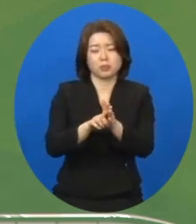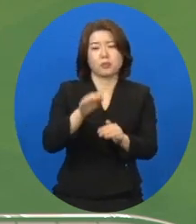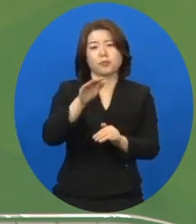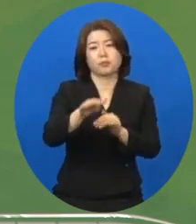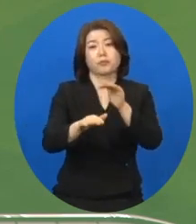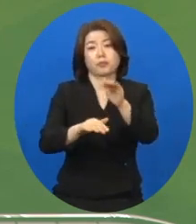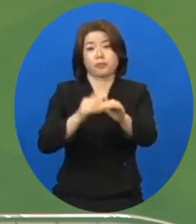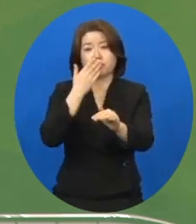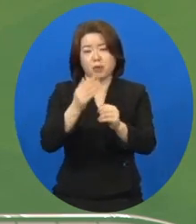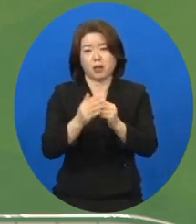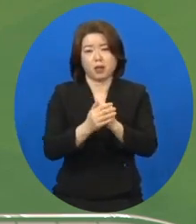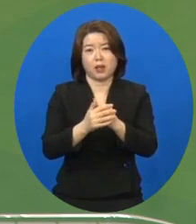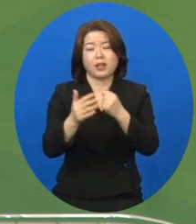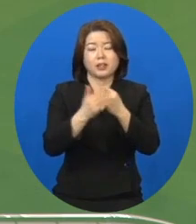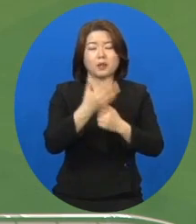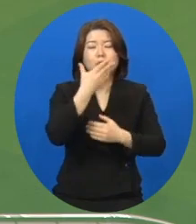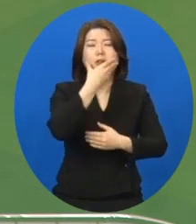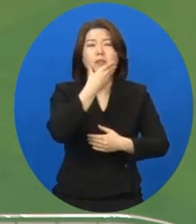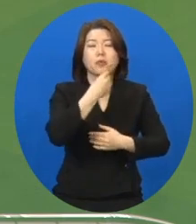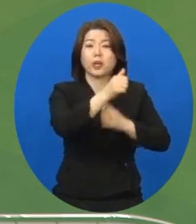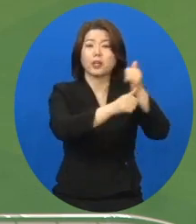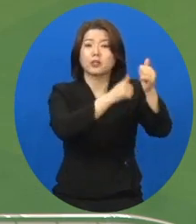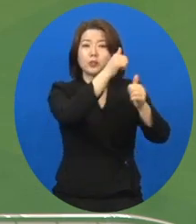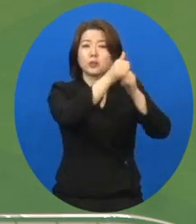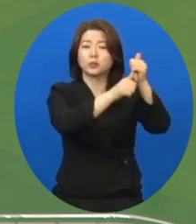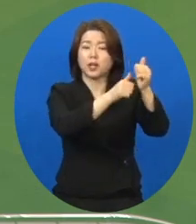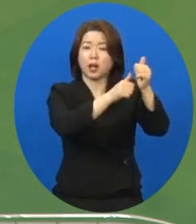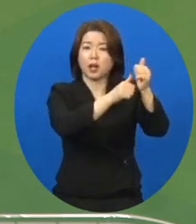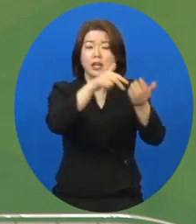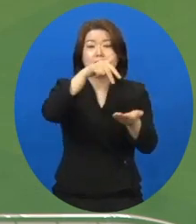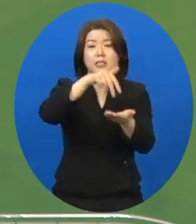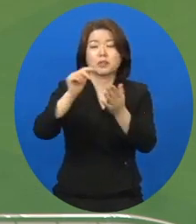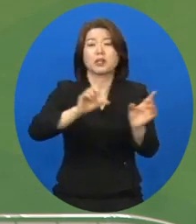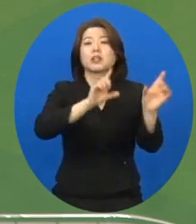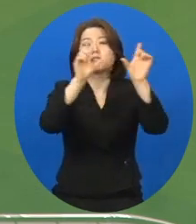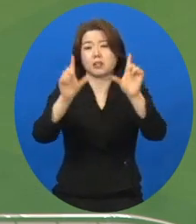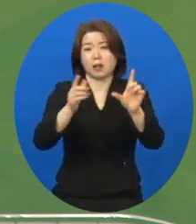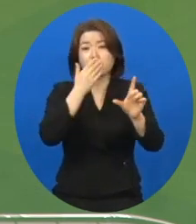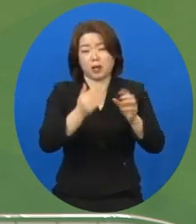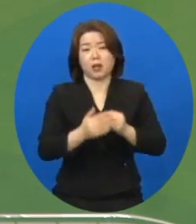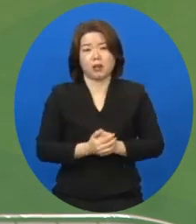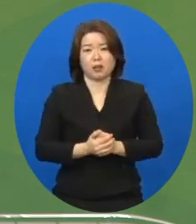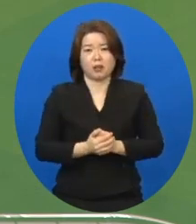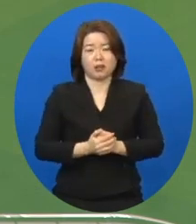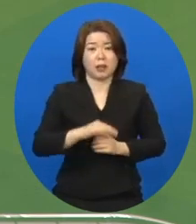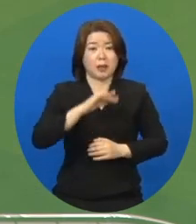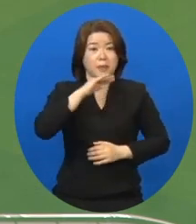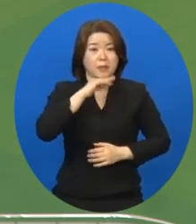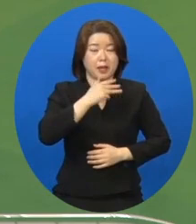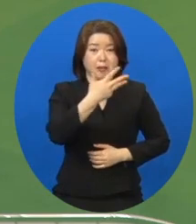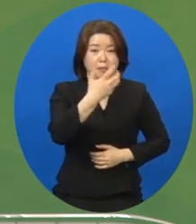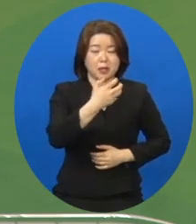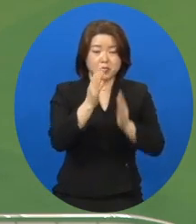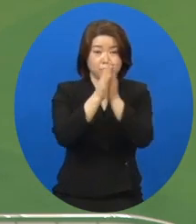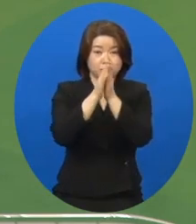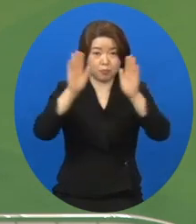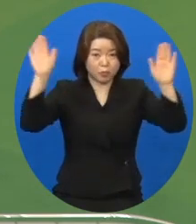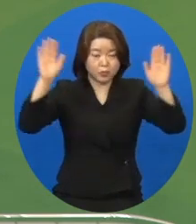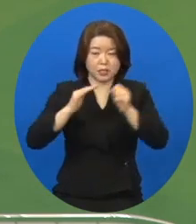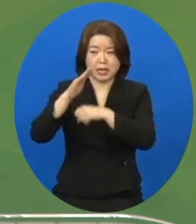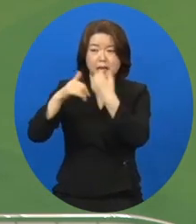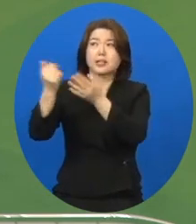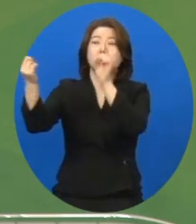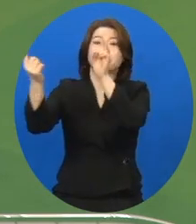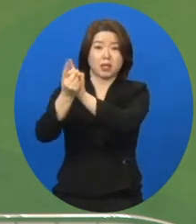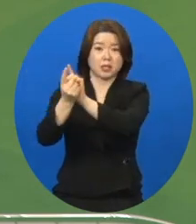복의 조상으로서의 삶을 산 거예요. 80세의 모세는 하나님을 만났어요. 하나님의 말씀에